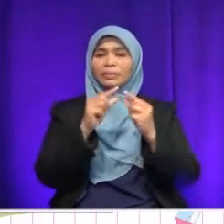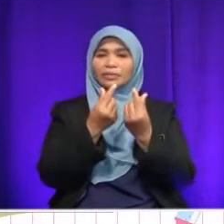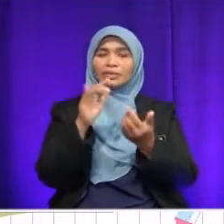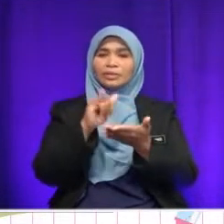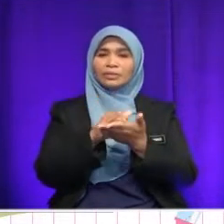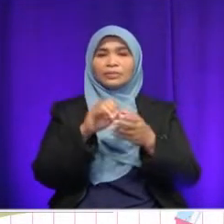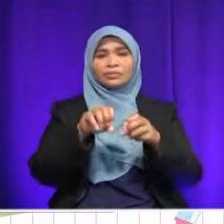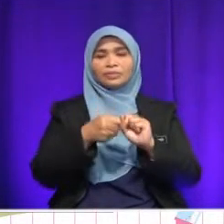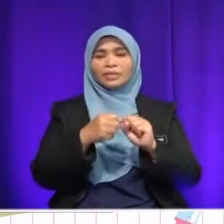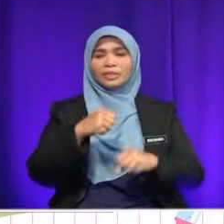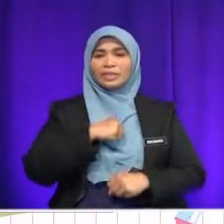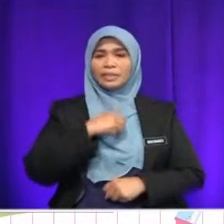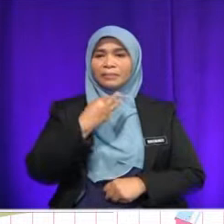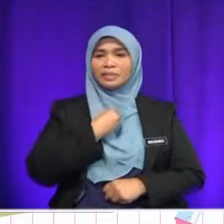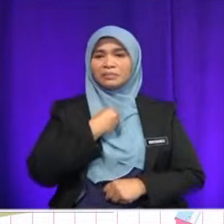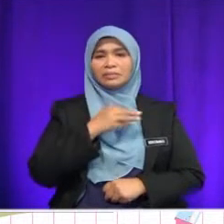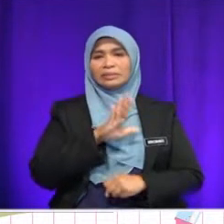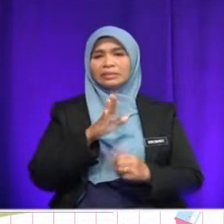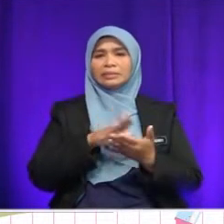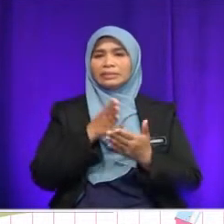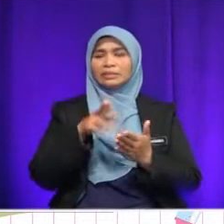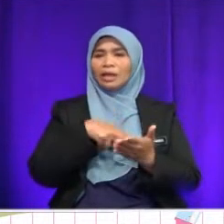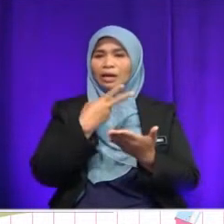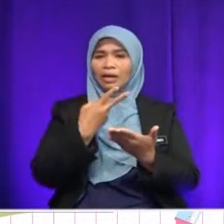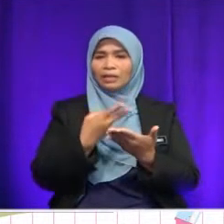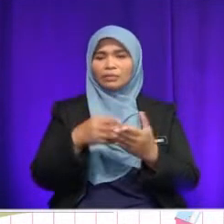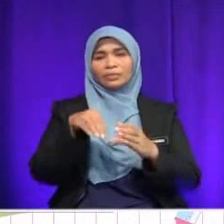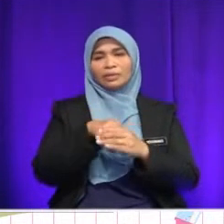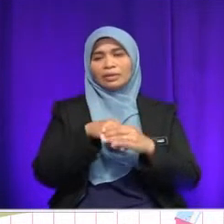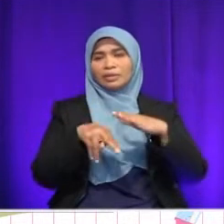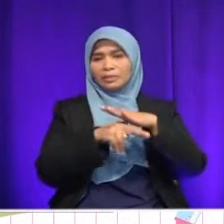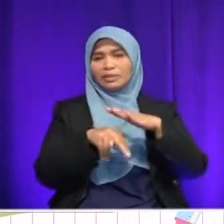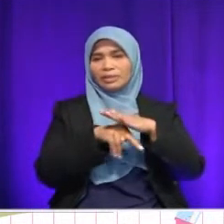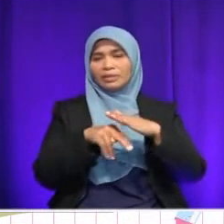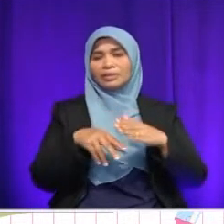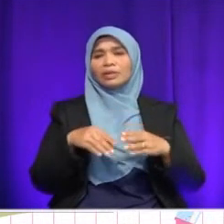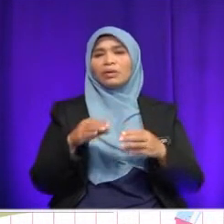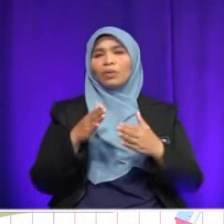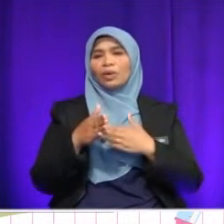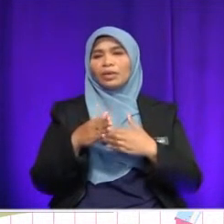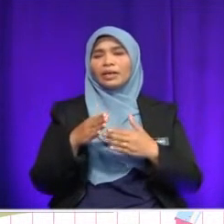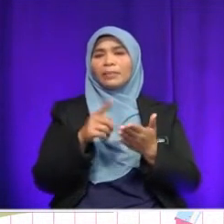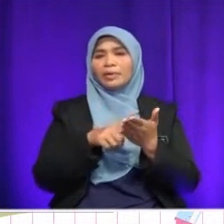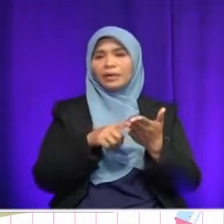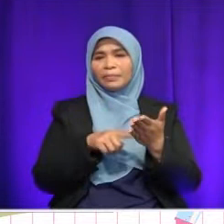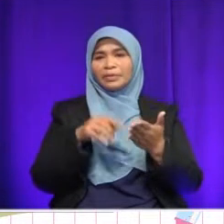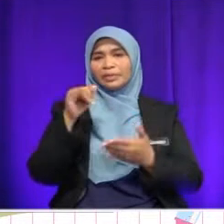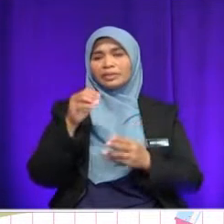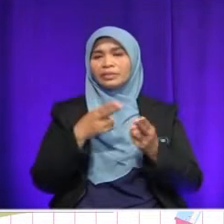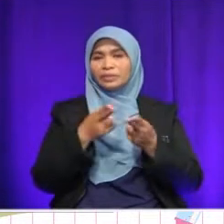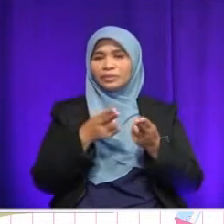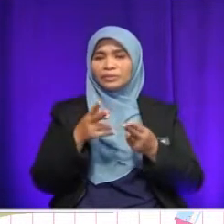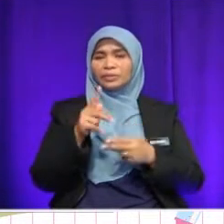diri masing-masing tidak terjerumus ke dalam neraka disebabkan apa-apa yang telah diusahakannya. Laisa laha